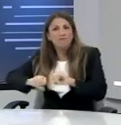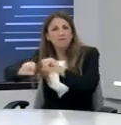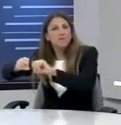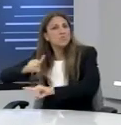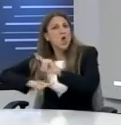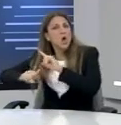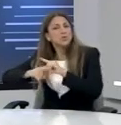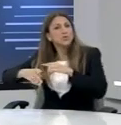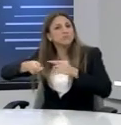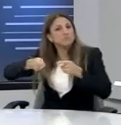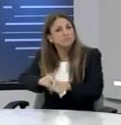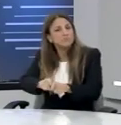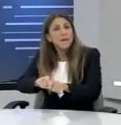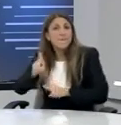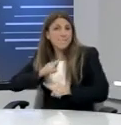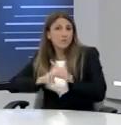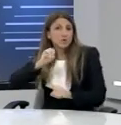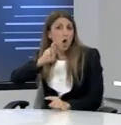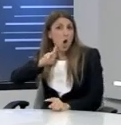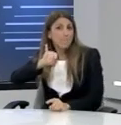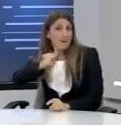κύριος Όρμπαν τα έκλεινε τα σύνορα?